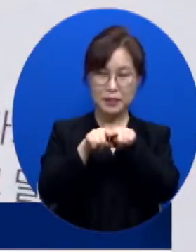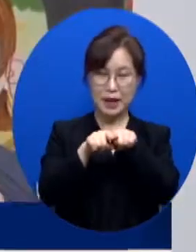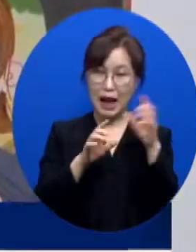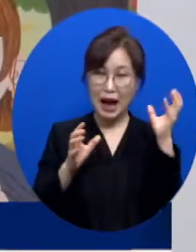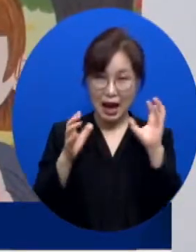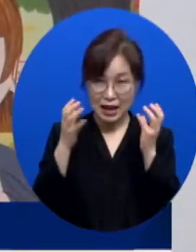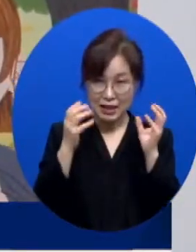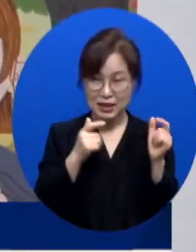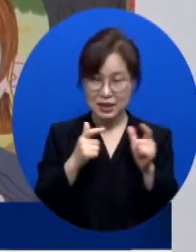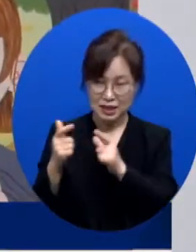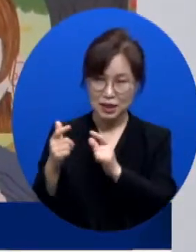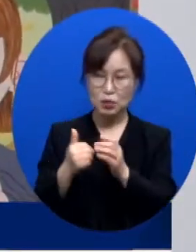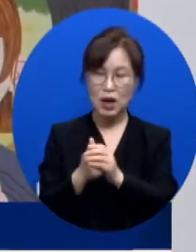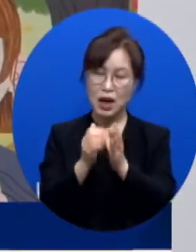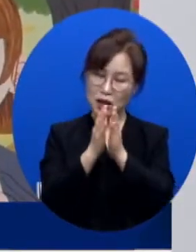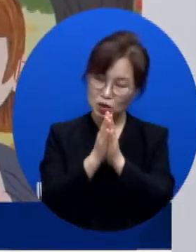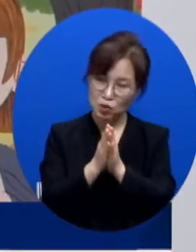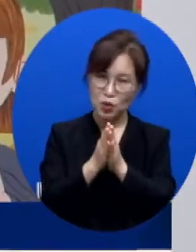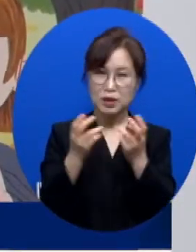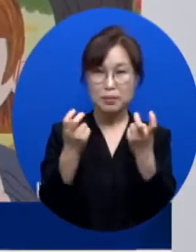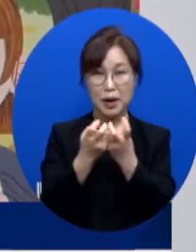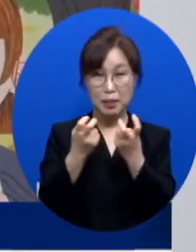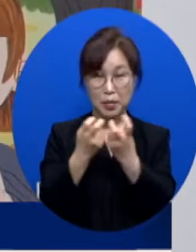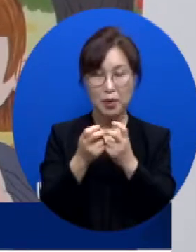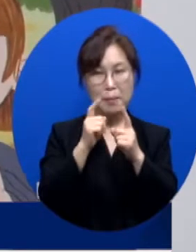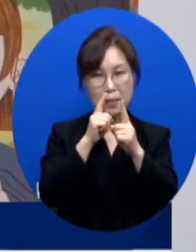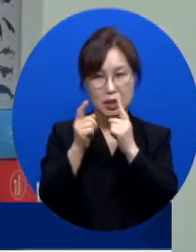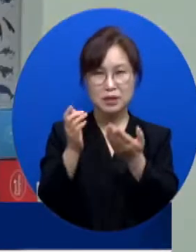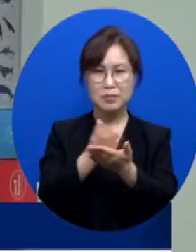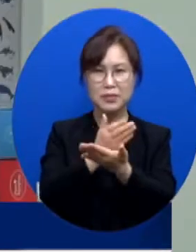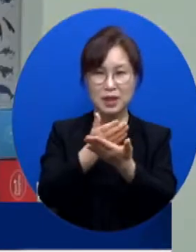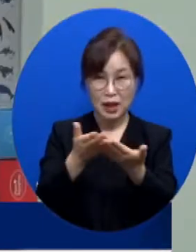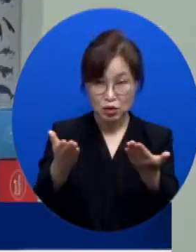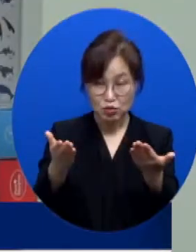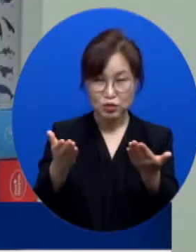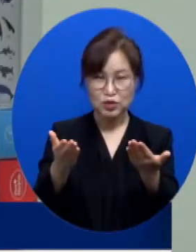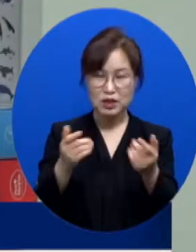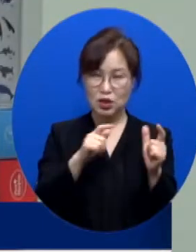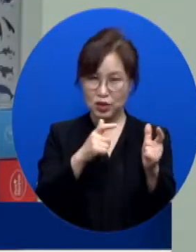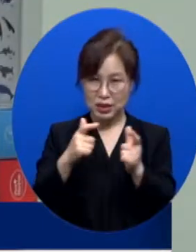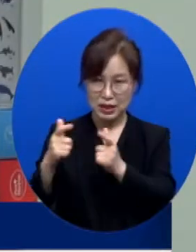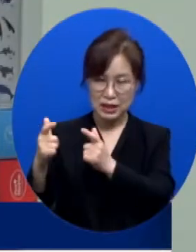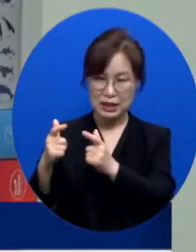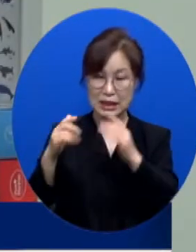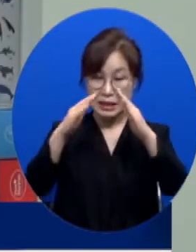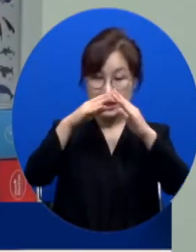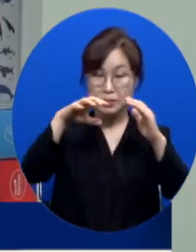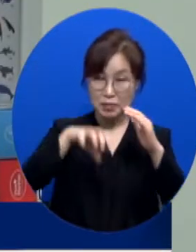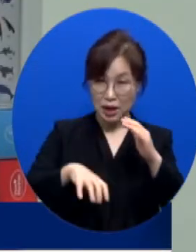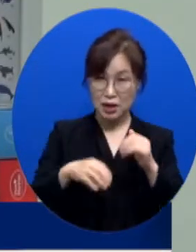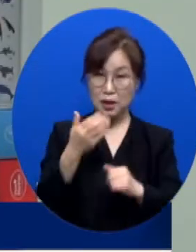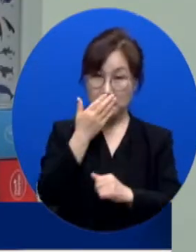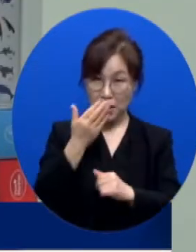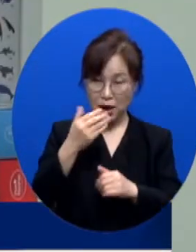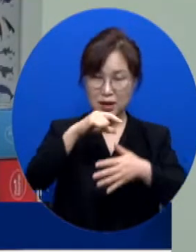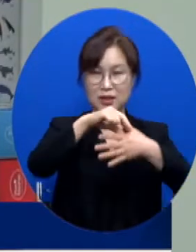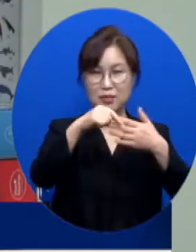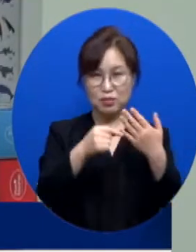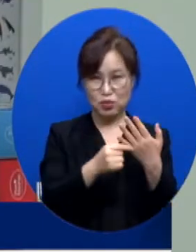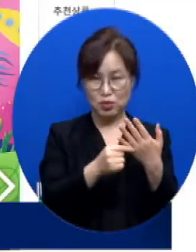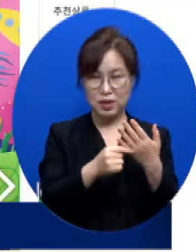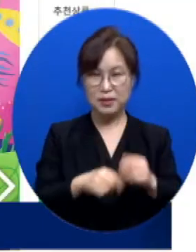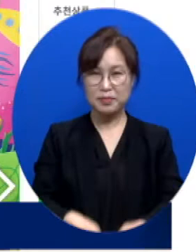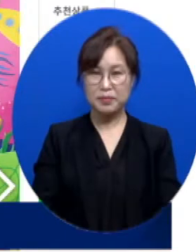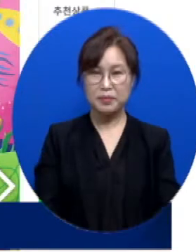같이 어떻게 기도하고 어떻게 말씀을 나누고 어떻게 적용하는지를 집에서 할 수 있도록 만든